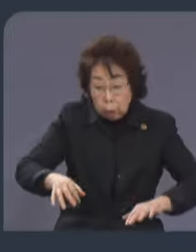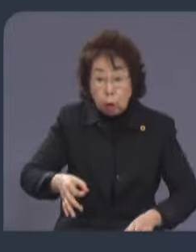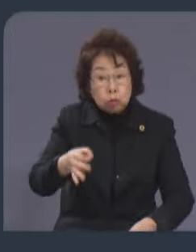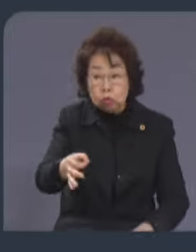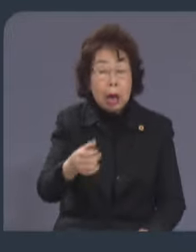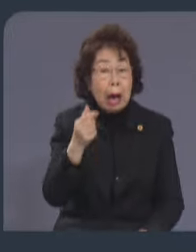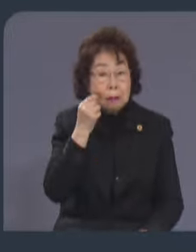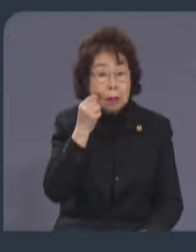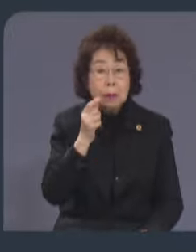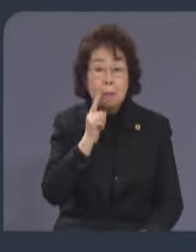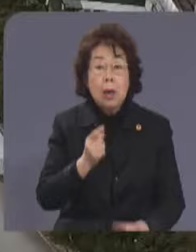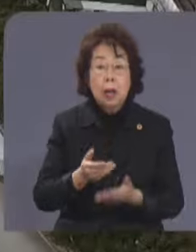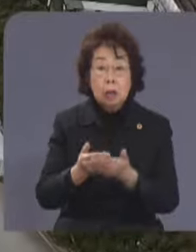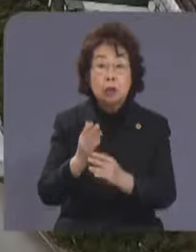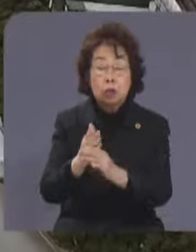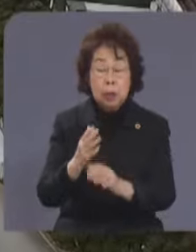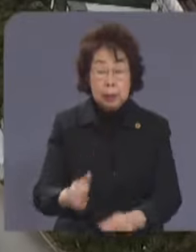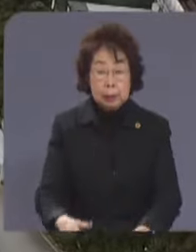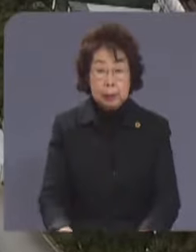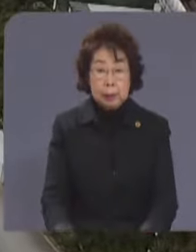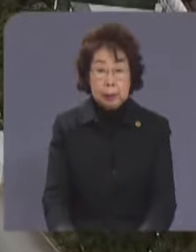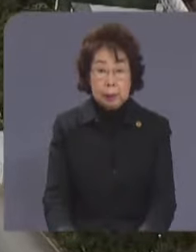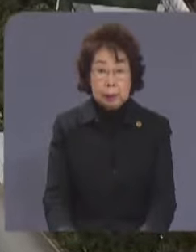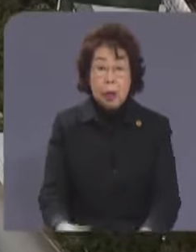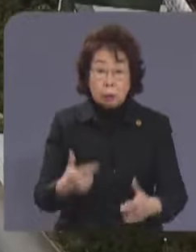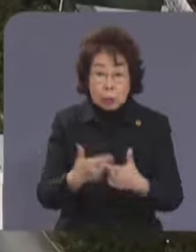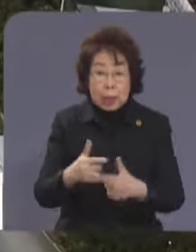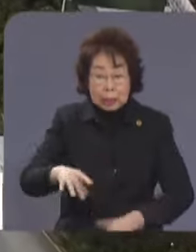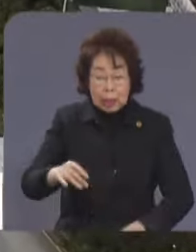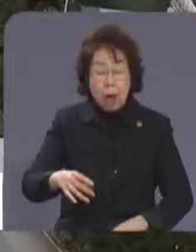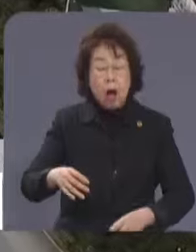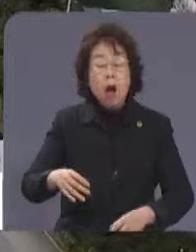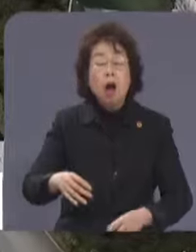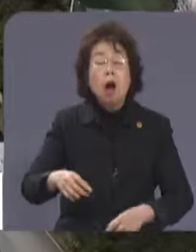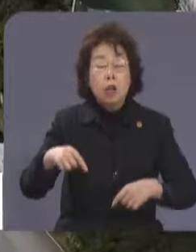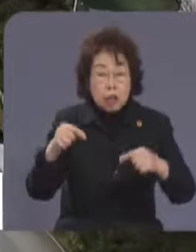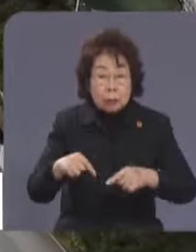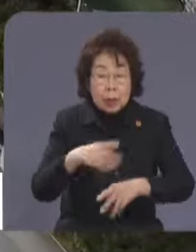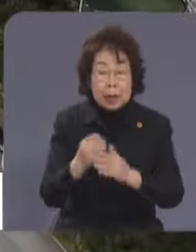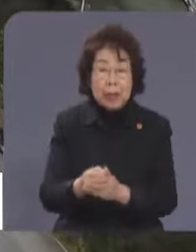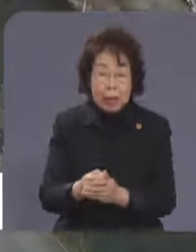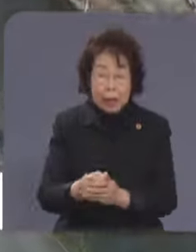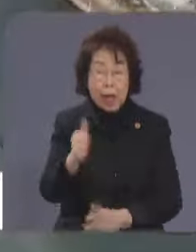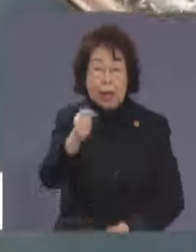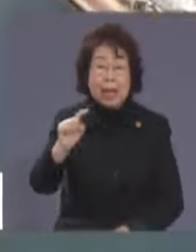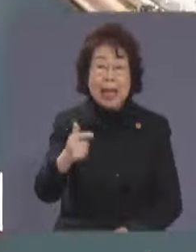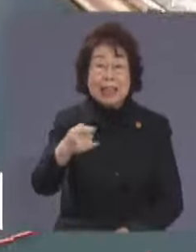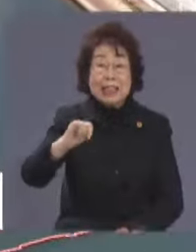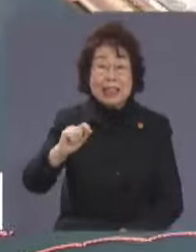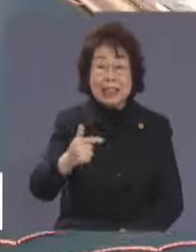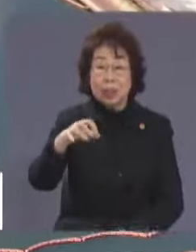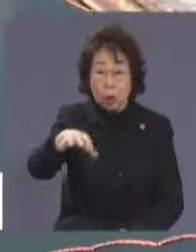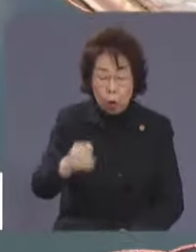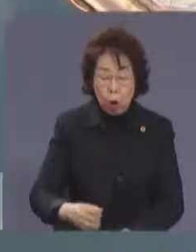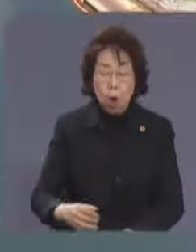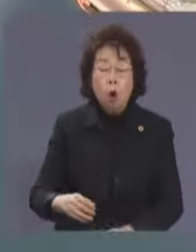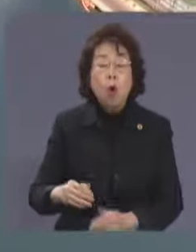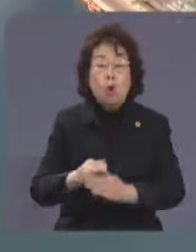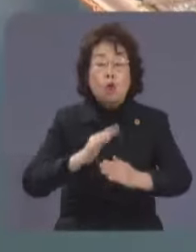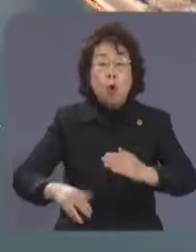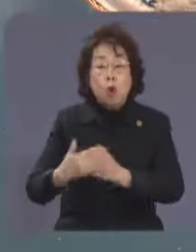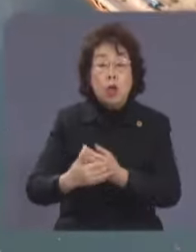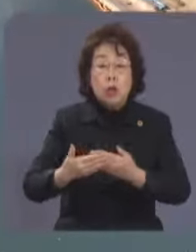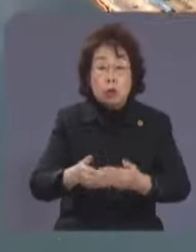수 없다고 밝혔습니다. 부산의 첫 사전 협상제 사업인 한진 씨와이터 개발. 공공기여금 집행과